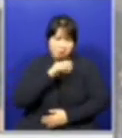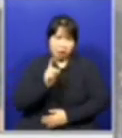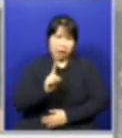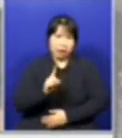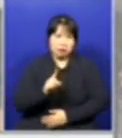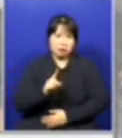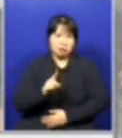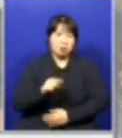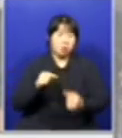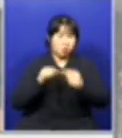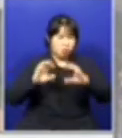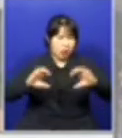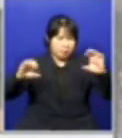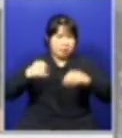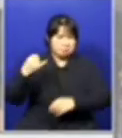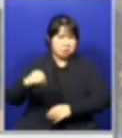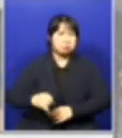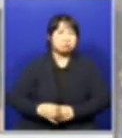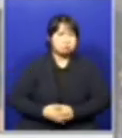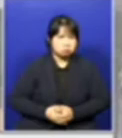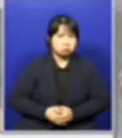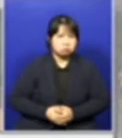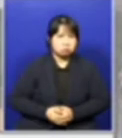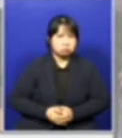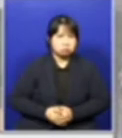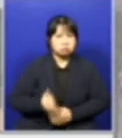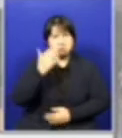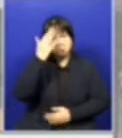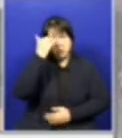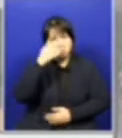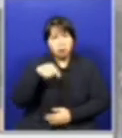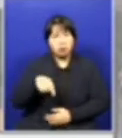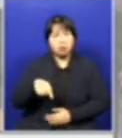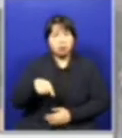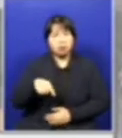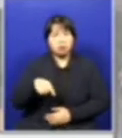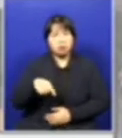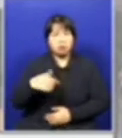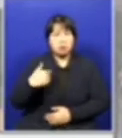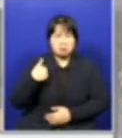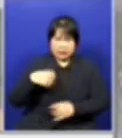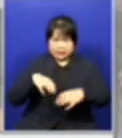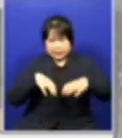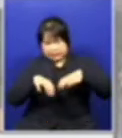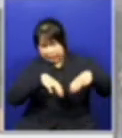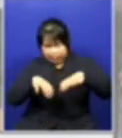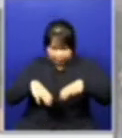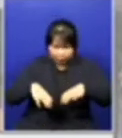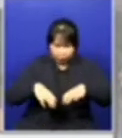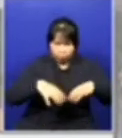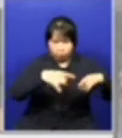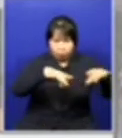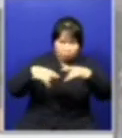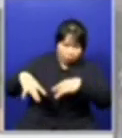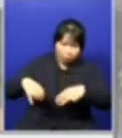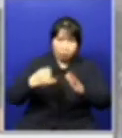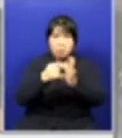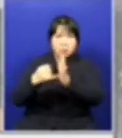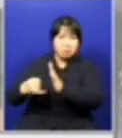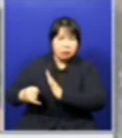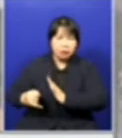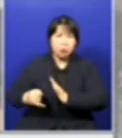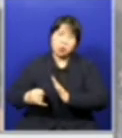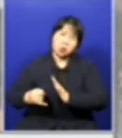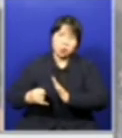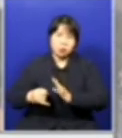ดพลาดที่ทำให้เกิดการบริหารความผิดพลาดแล้วเป็นสาเหตุแห่ง